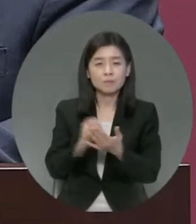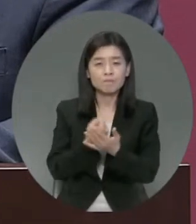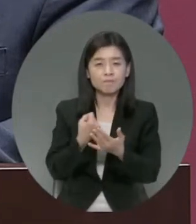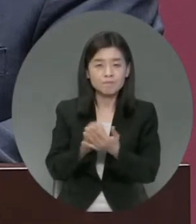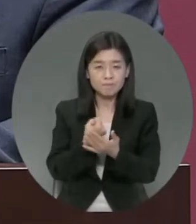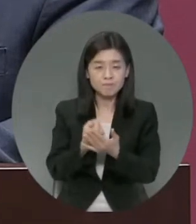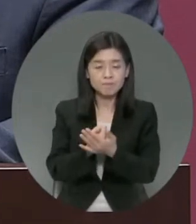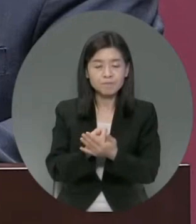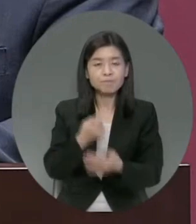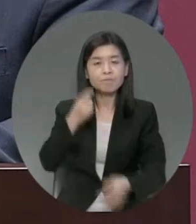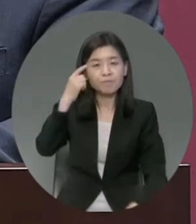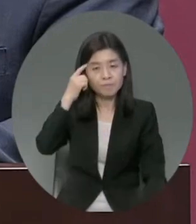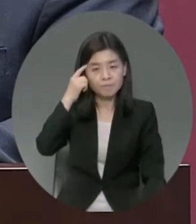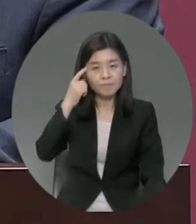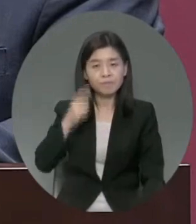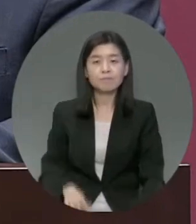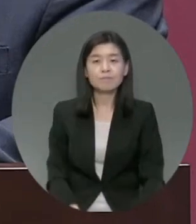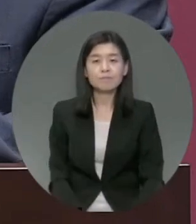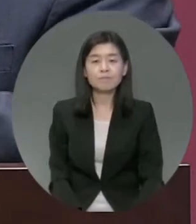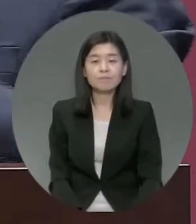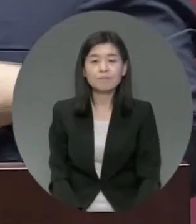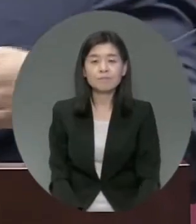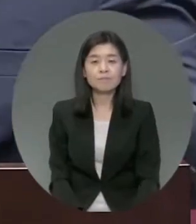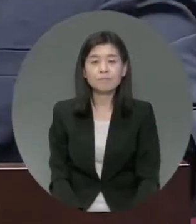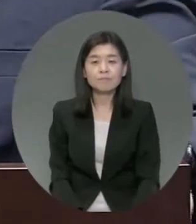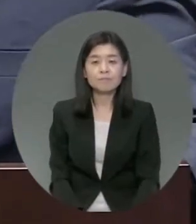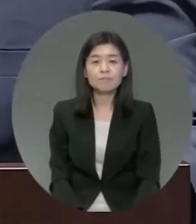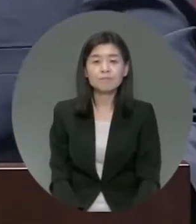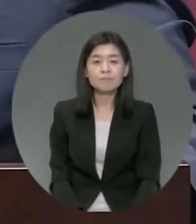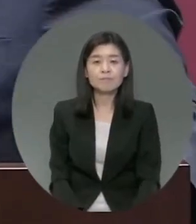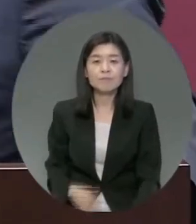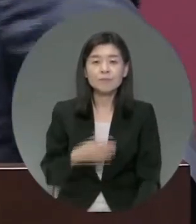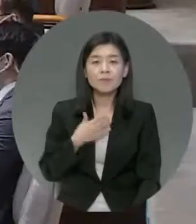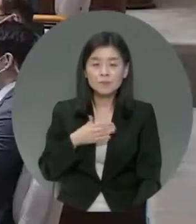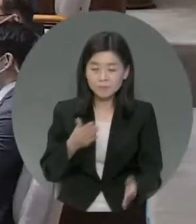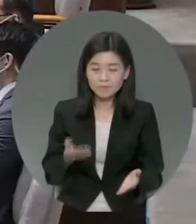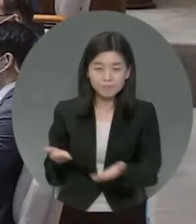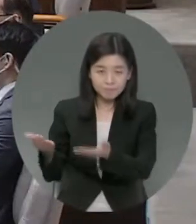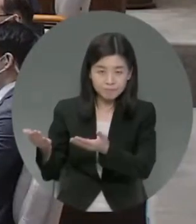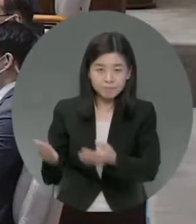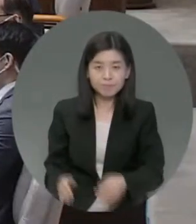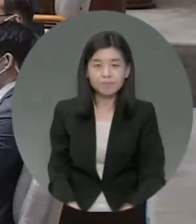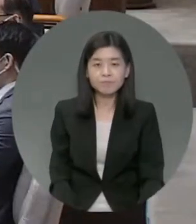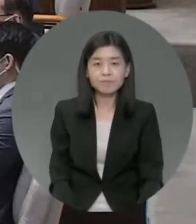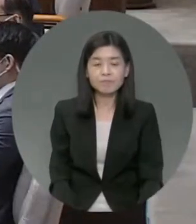이렇게는 생각하고 있습니다. 네, 들어가십시오.